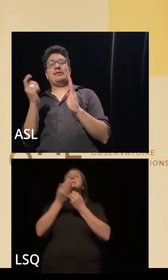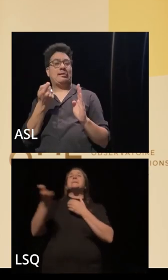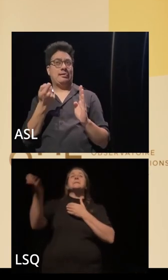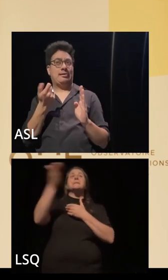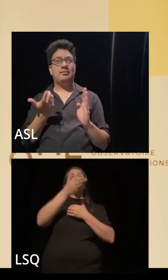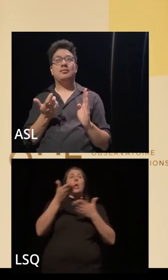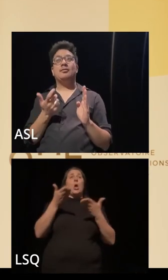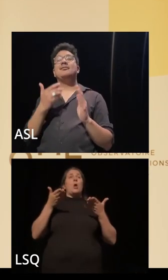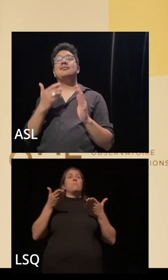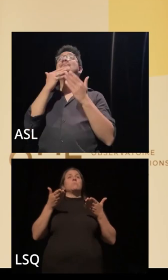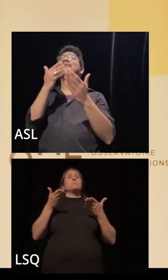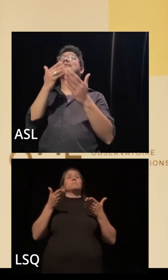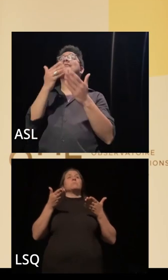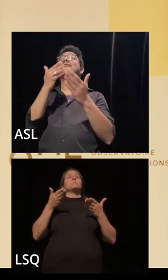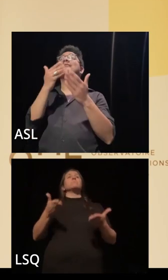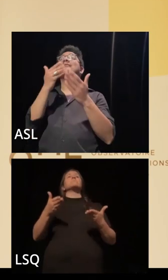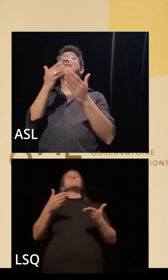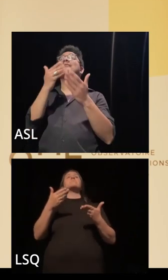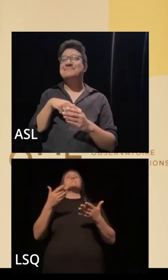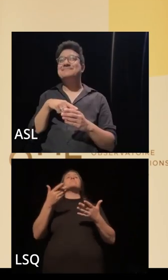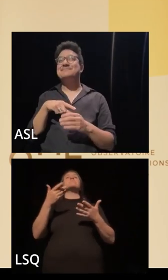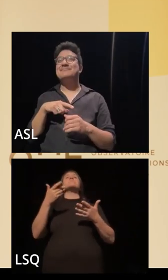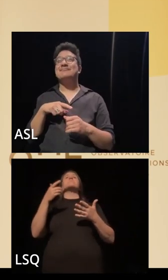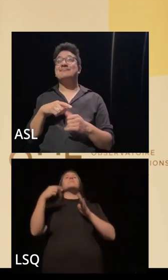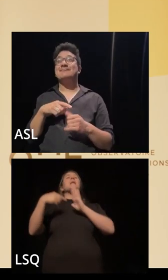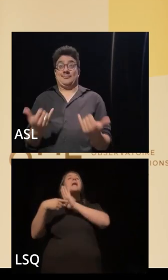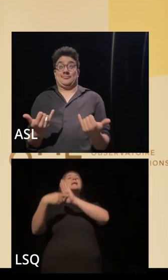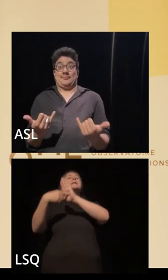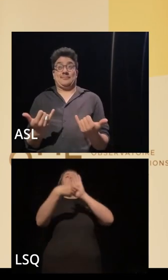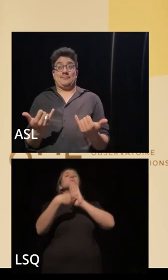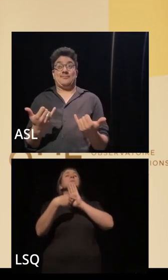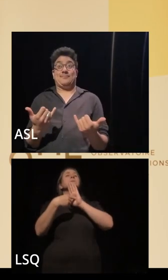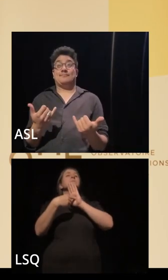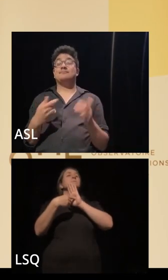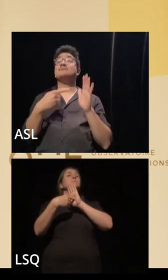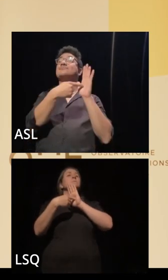petite annonce sur l'exposition à l'SBC.